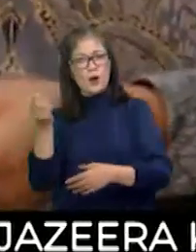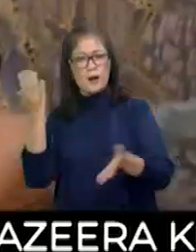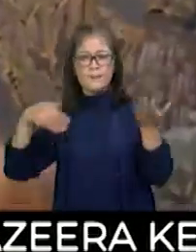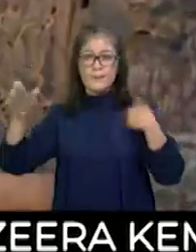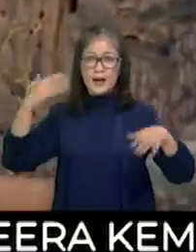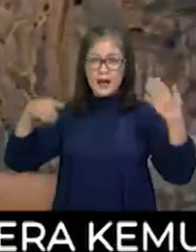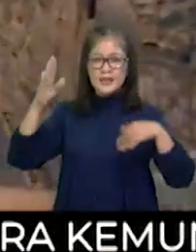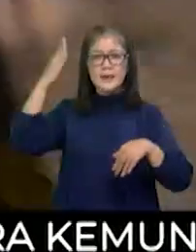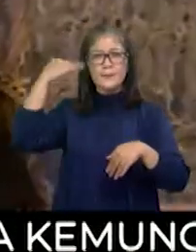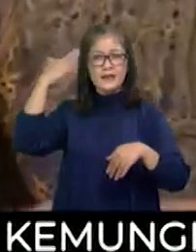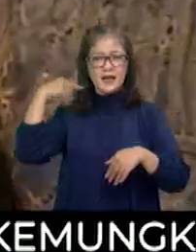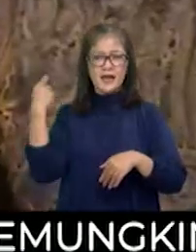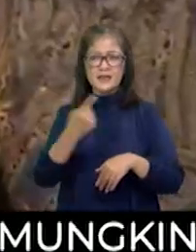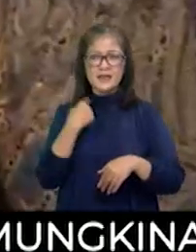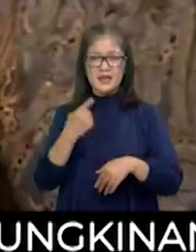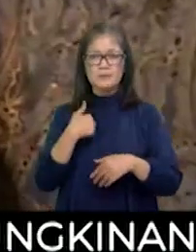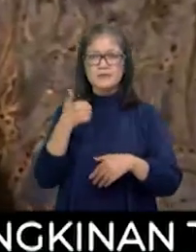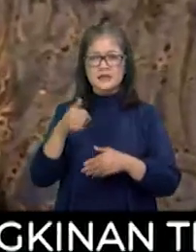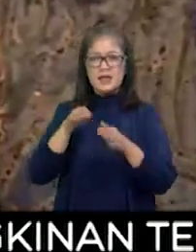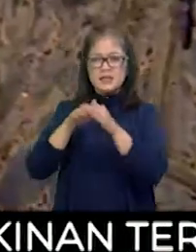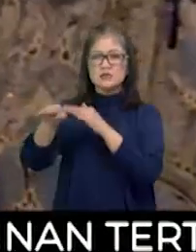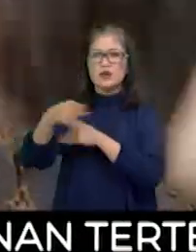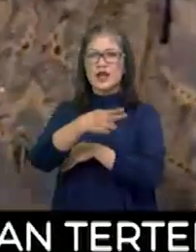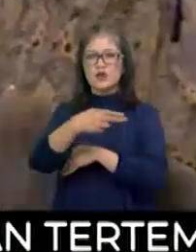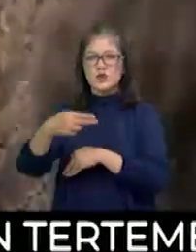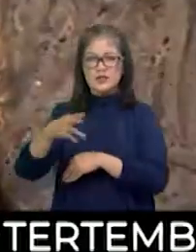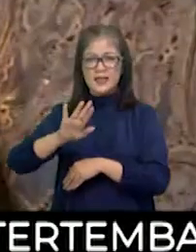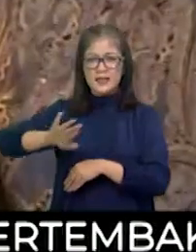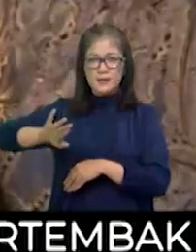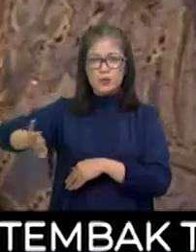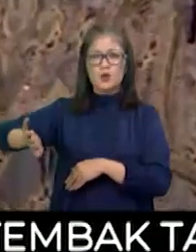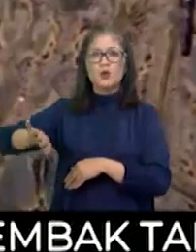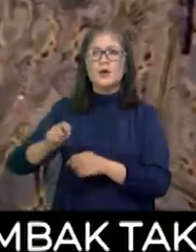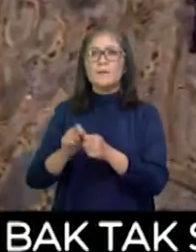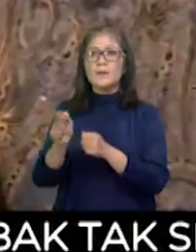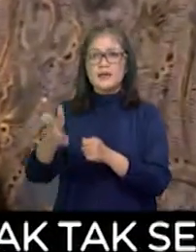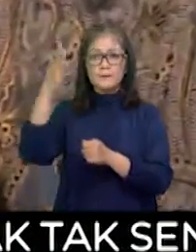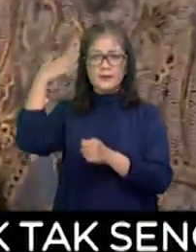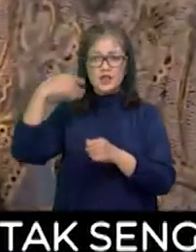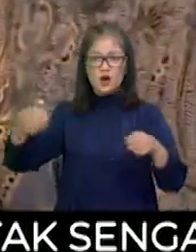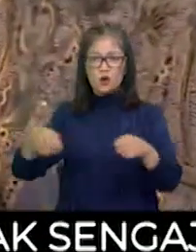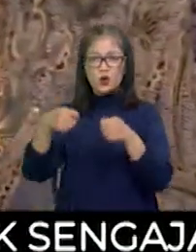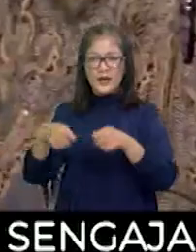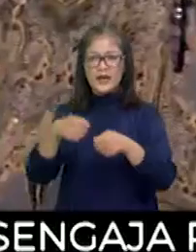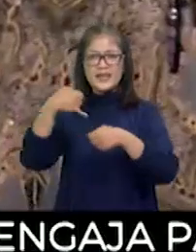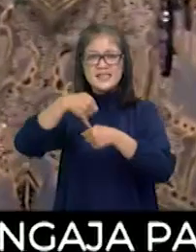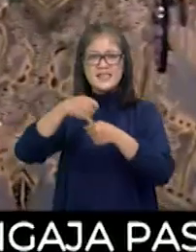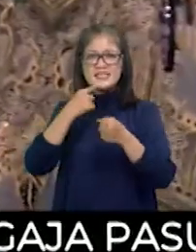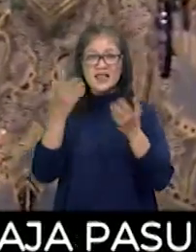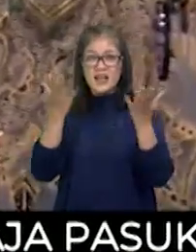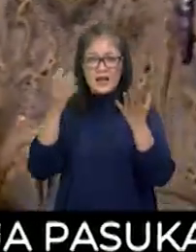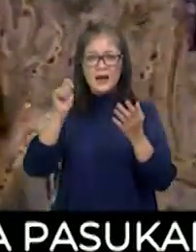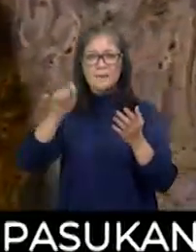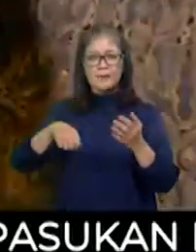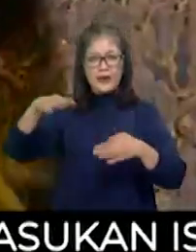bisa didistribusikan ke Indonesia timur Pembelian minyak goreng kemasan sederhana harus menunjukkan KTP atau scan peduli